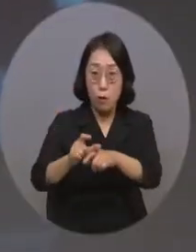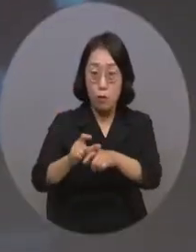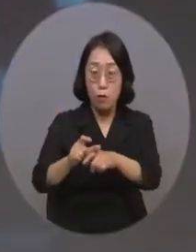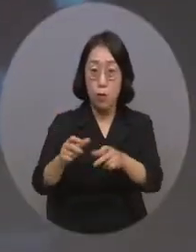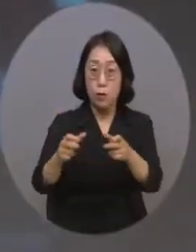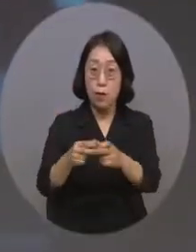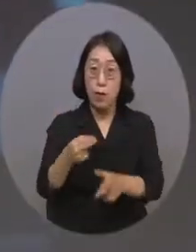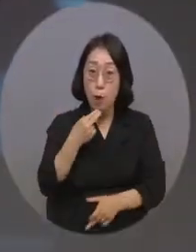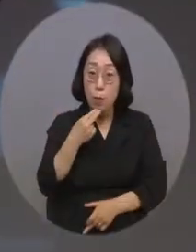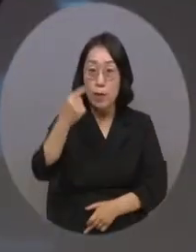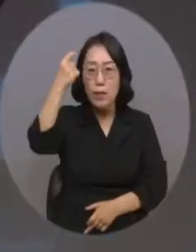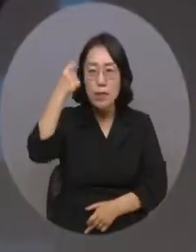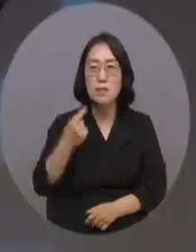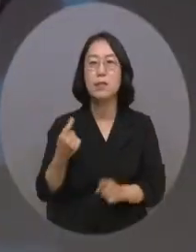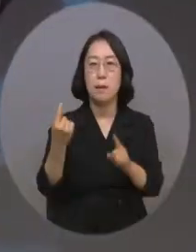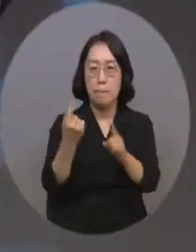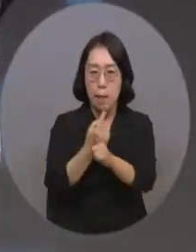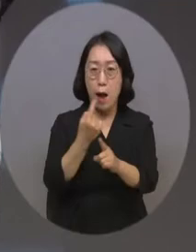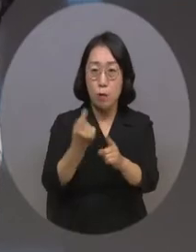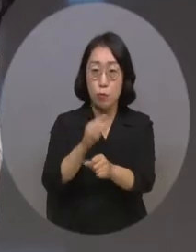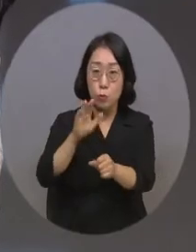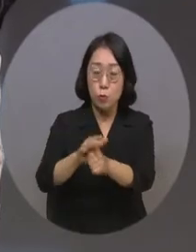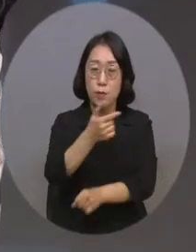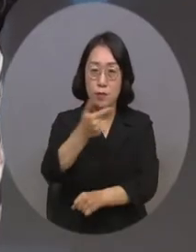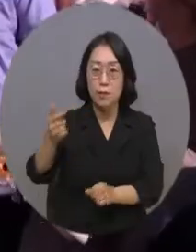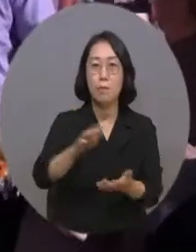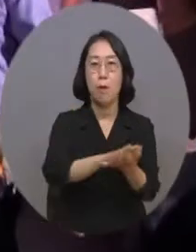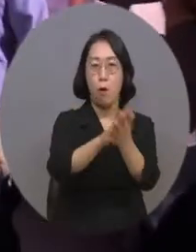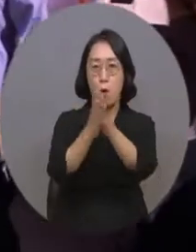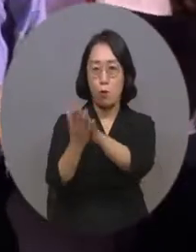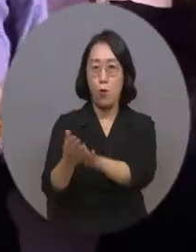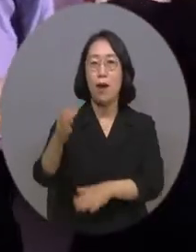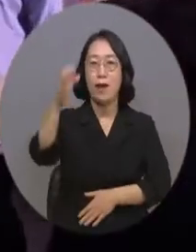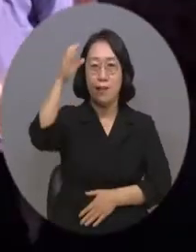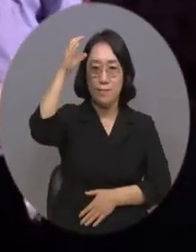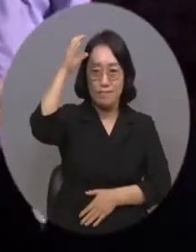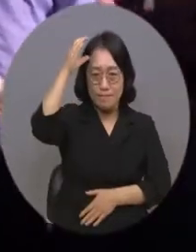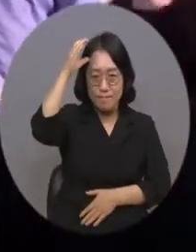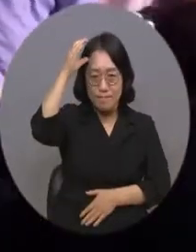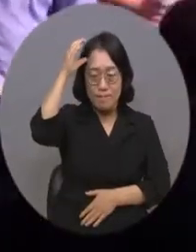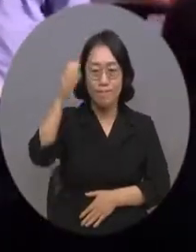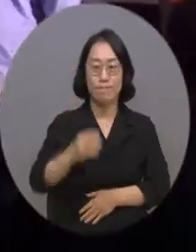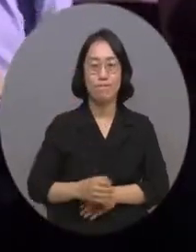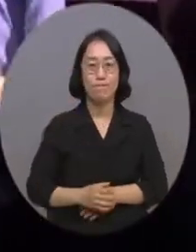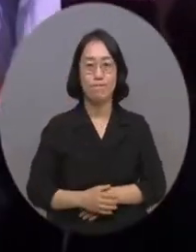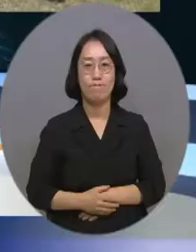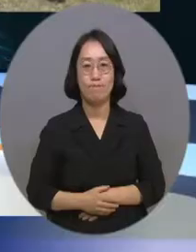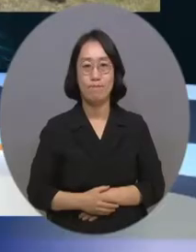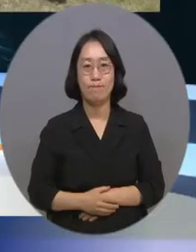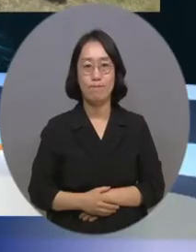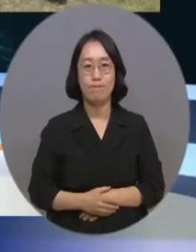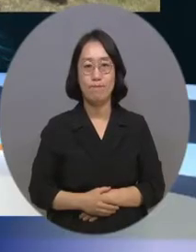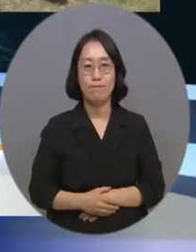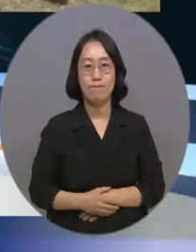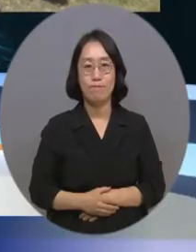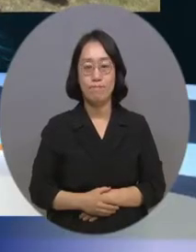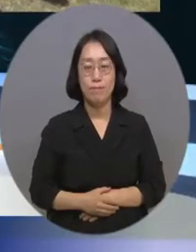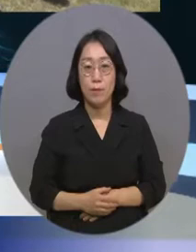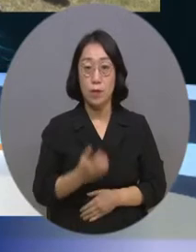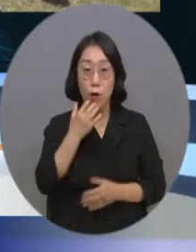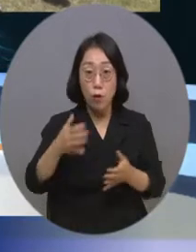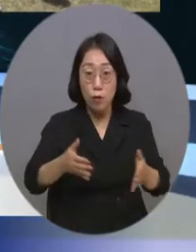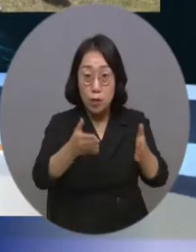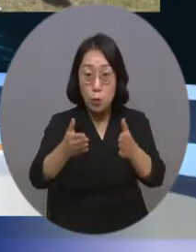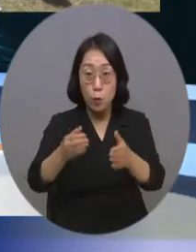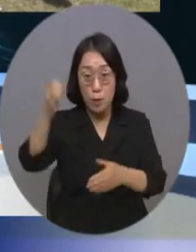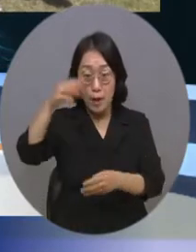비장애인의 장애인식 개선에 큰 변화가 기대됩니다. 복지TV 경기방송 정선입니다. 경기도